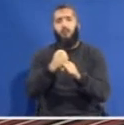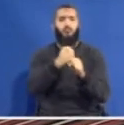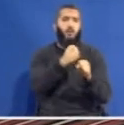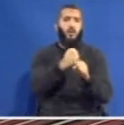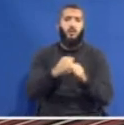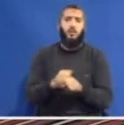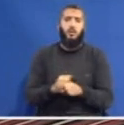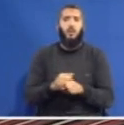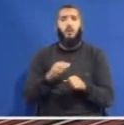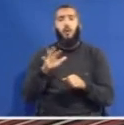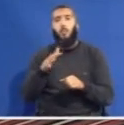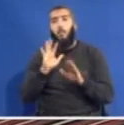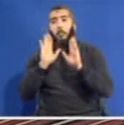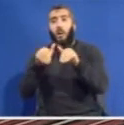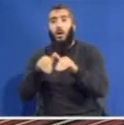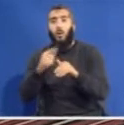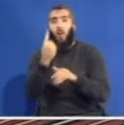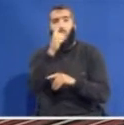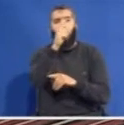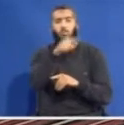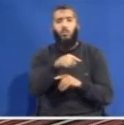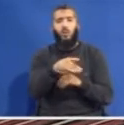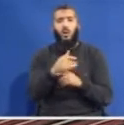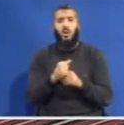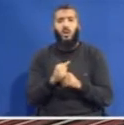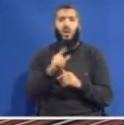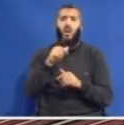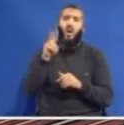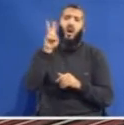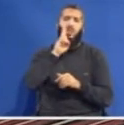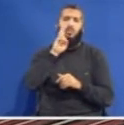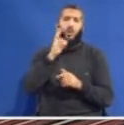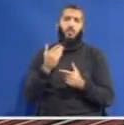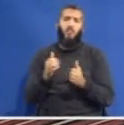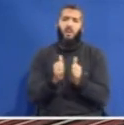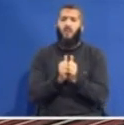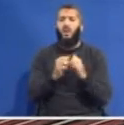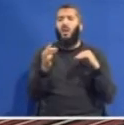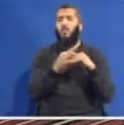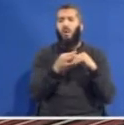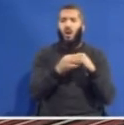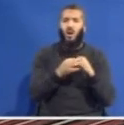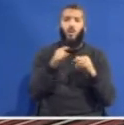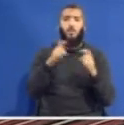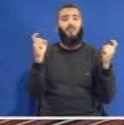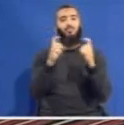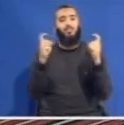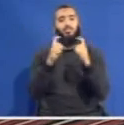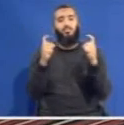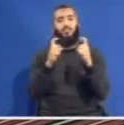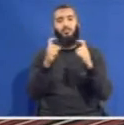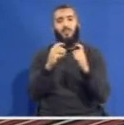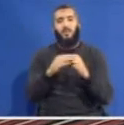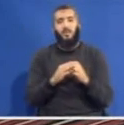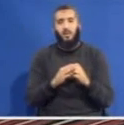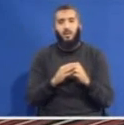واحد الشهور ناضو داروا لي المشكل مع راجلي تداوسو هي وهو